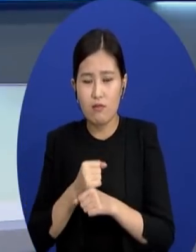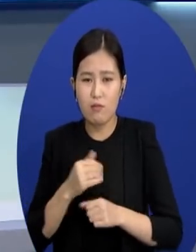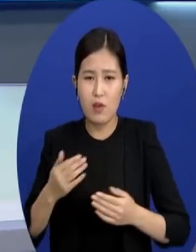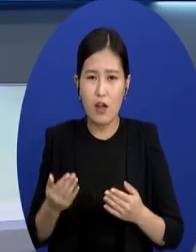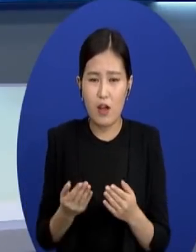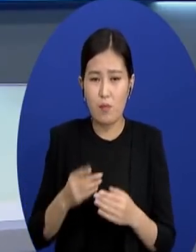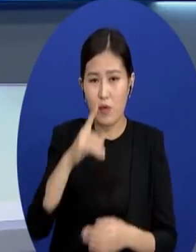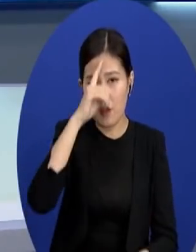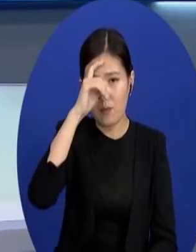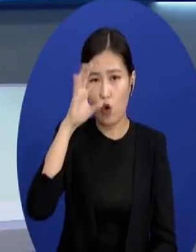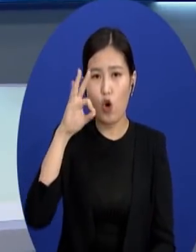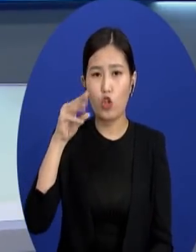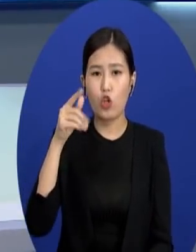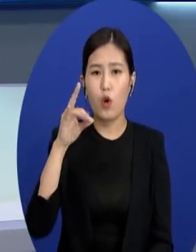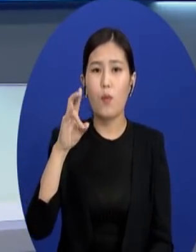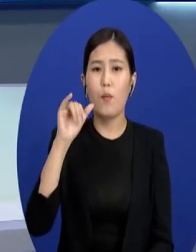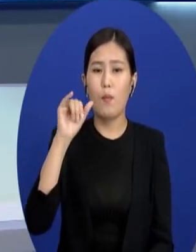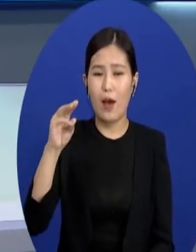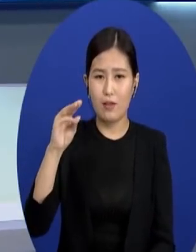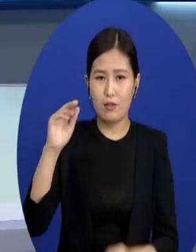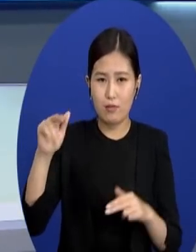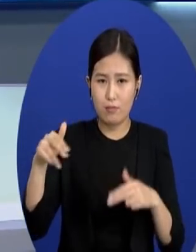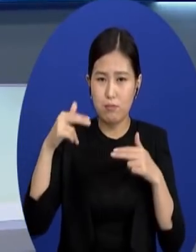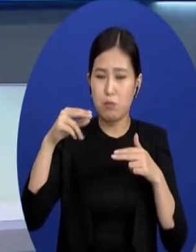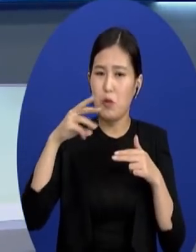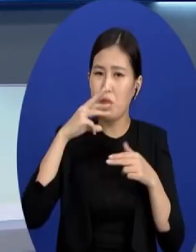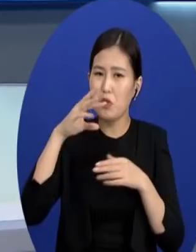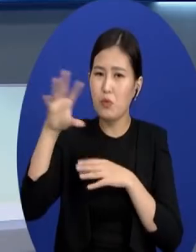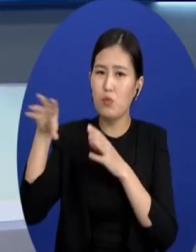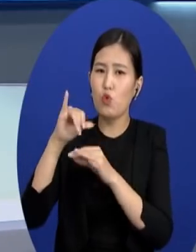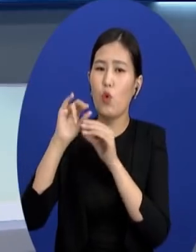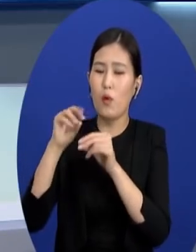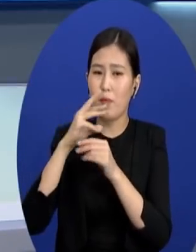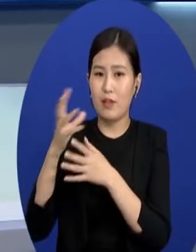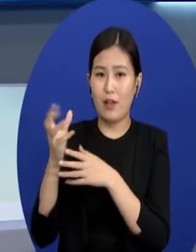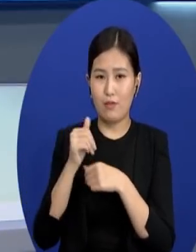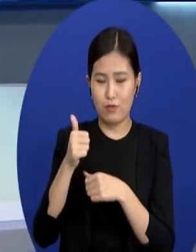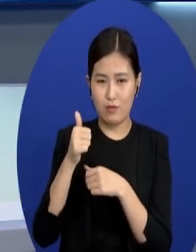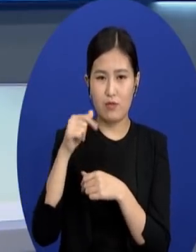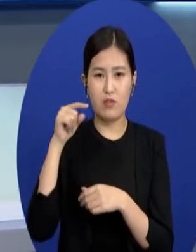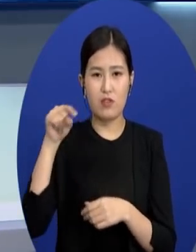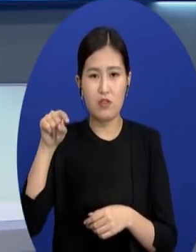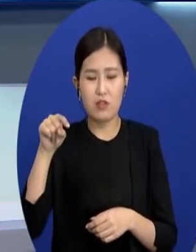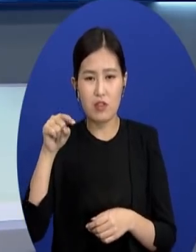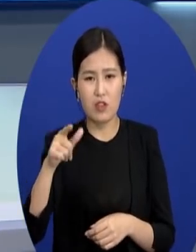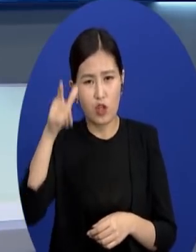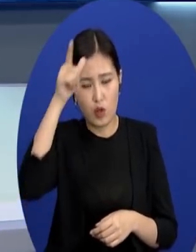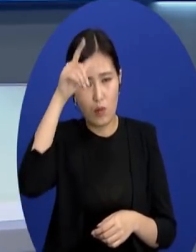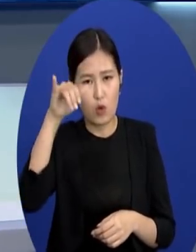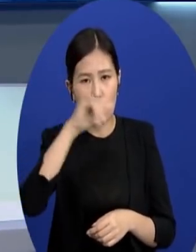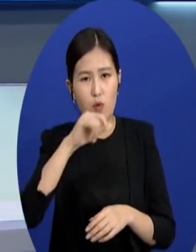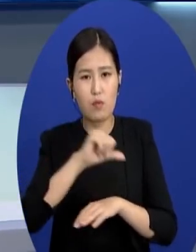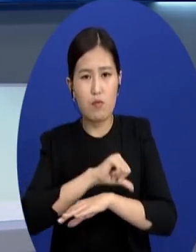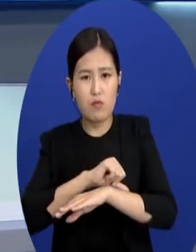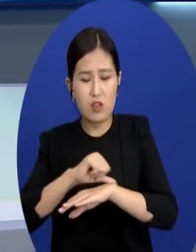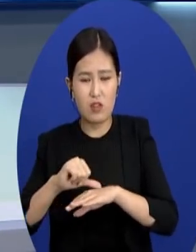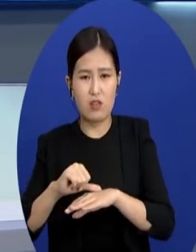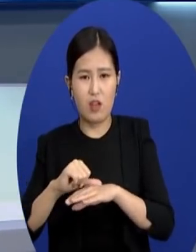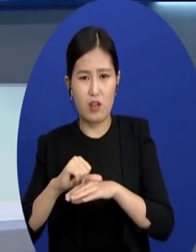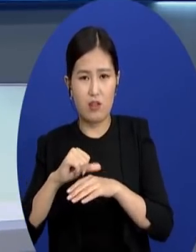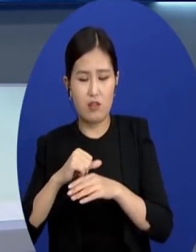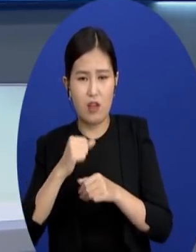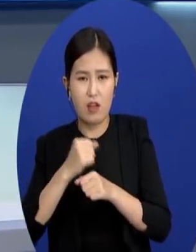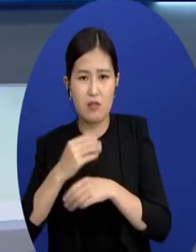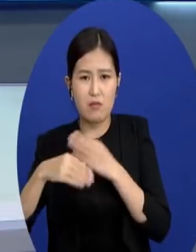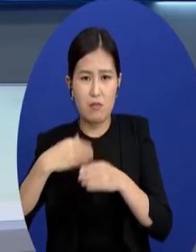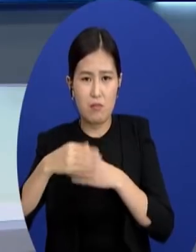Отхон Болдтой холбогдож цаг үеийн мэдээллийг бид авсан юм. Эмч Отхон Болдын хувьд Герман улсад миссаслын төв ажилладаг юм. Германд коронавирусын вакцин хийх